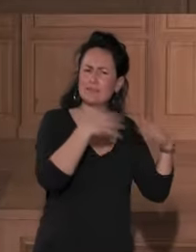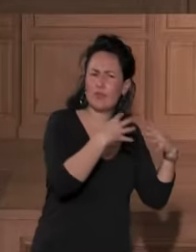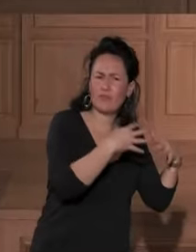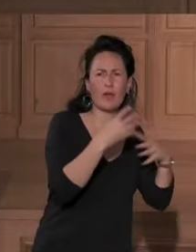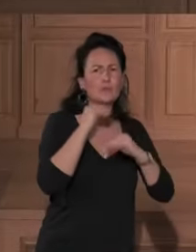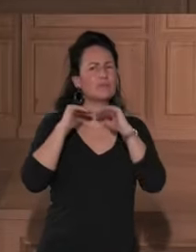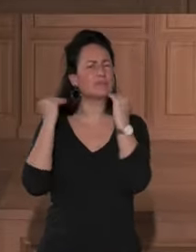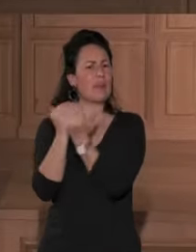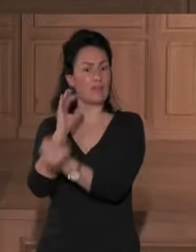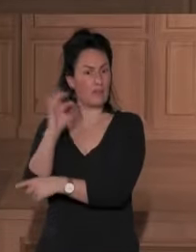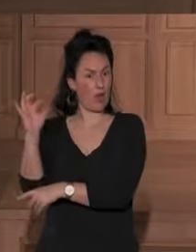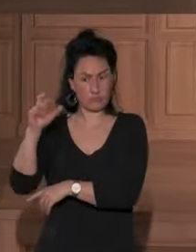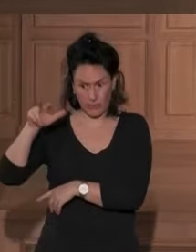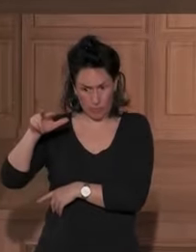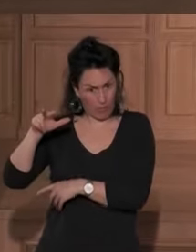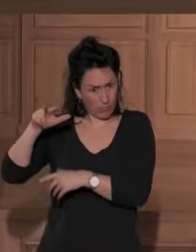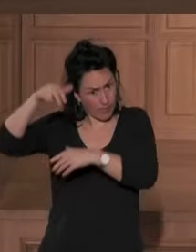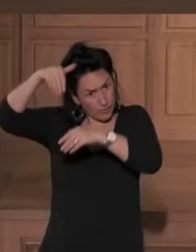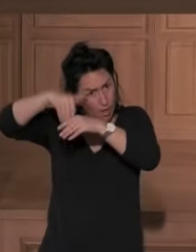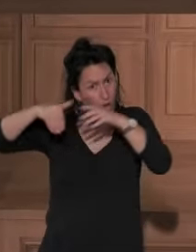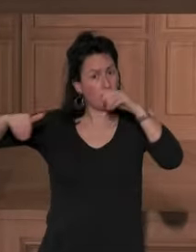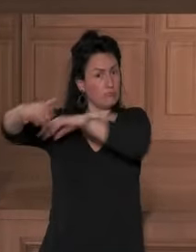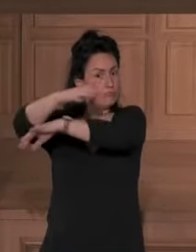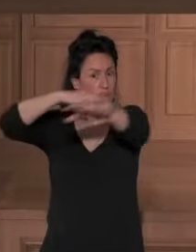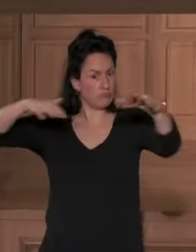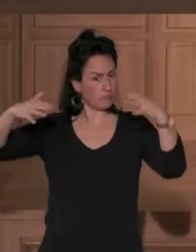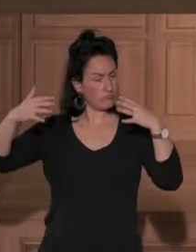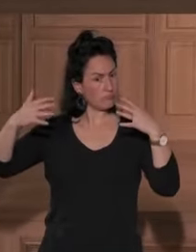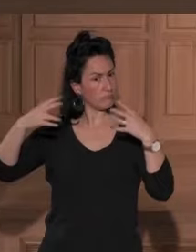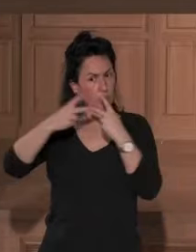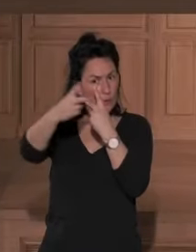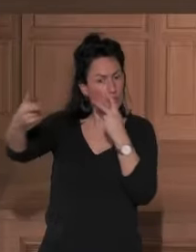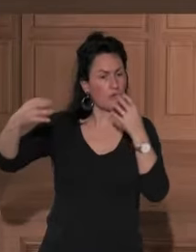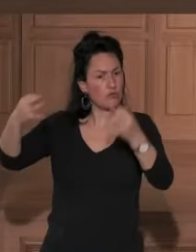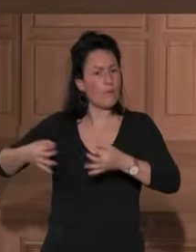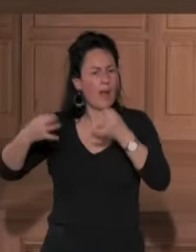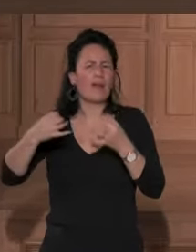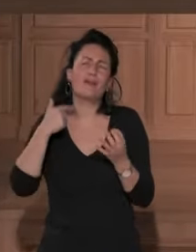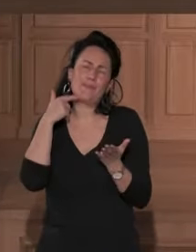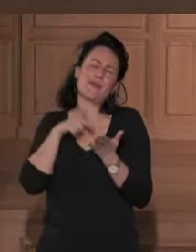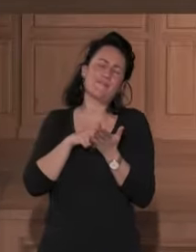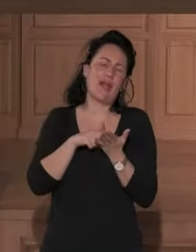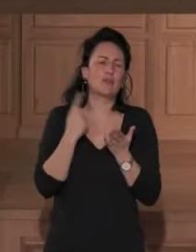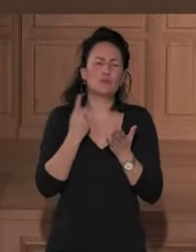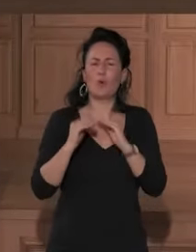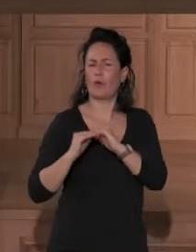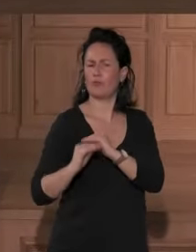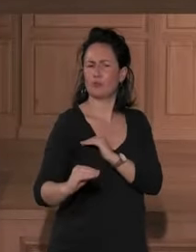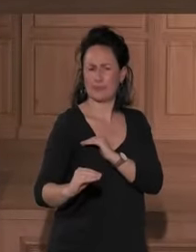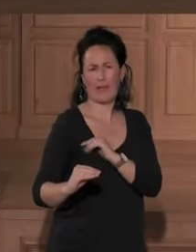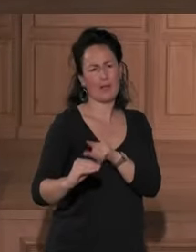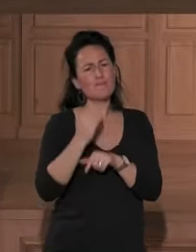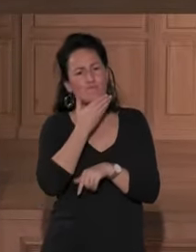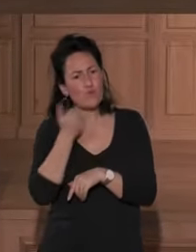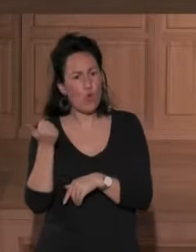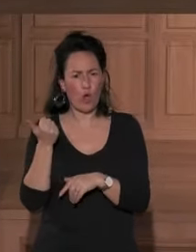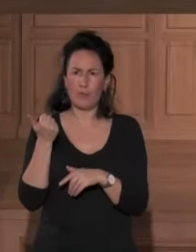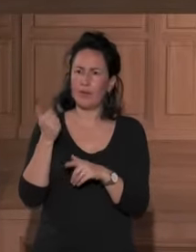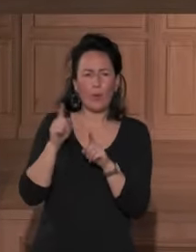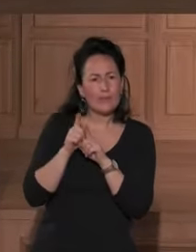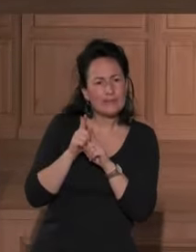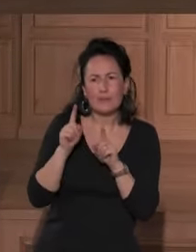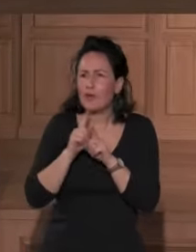sont inclus. Alors, nous, on prend les rez-de-chaussée, évidemment, c'est mieux. Et puis, on a des bonnes relations avec les voisins. On